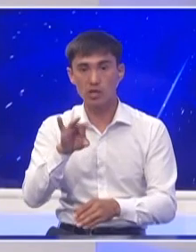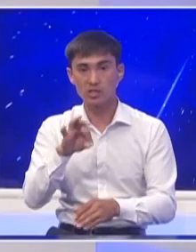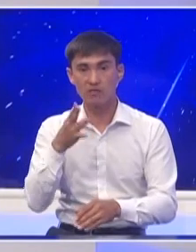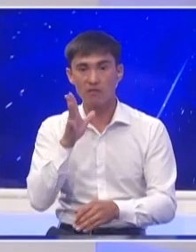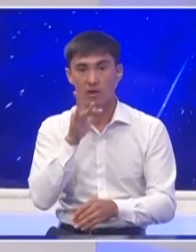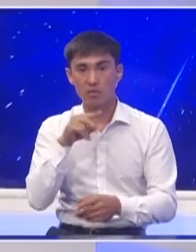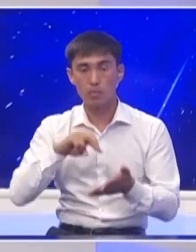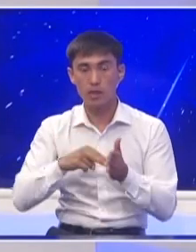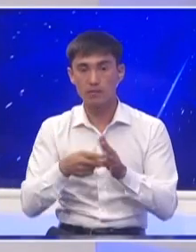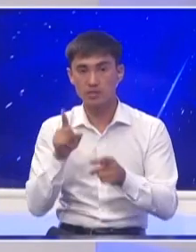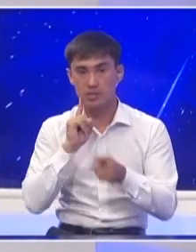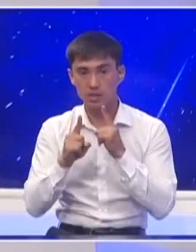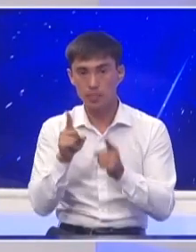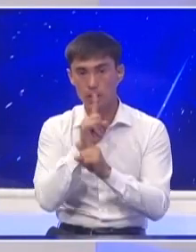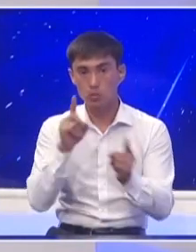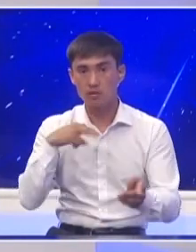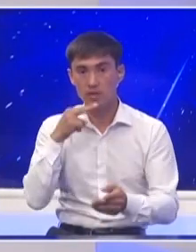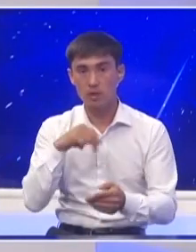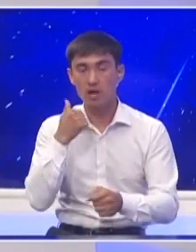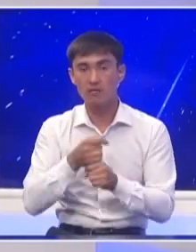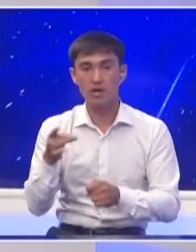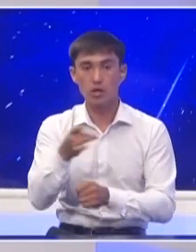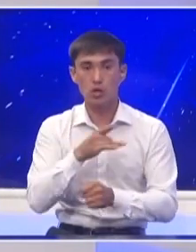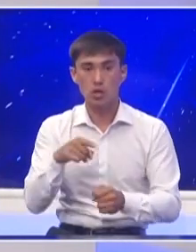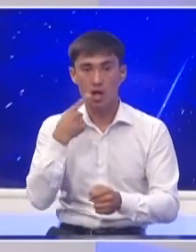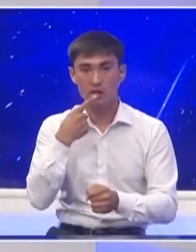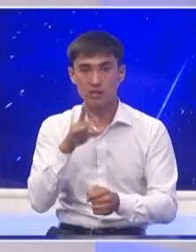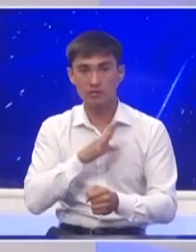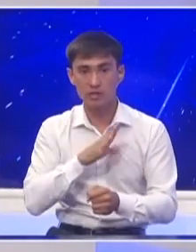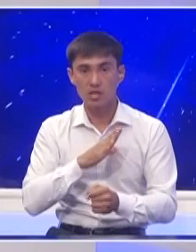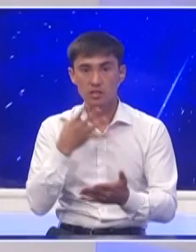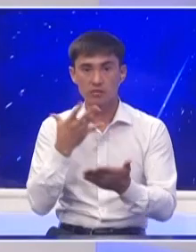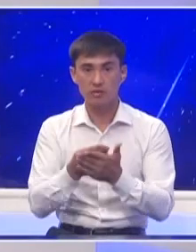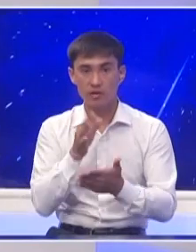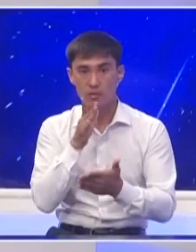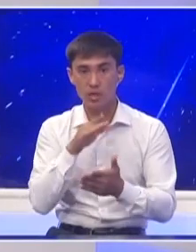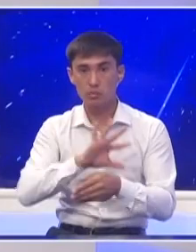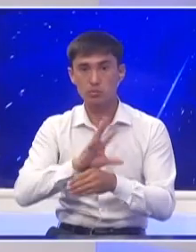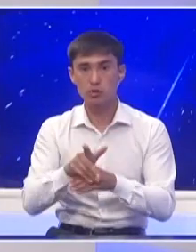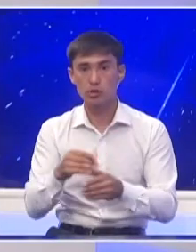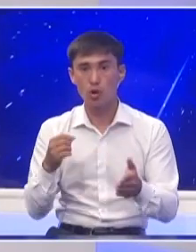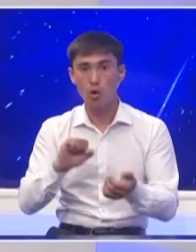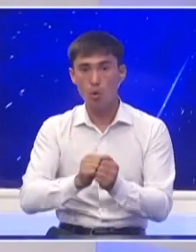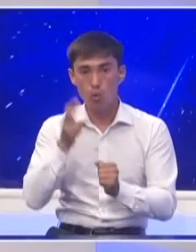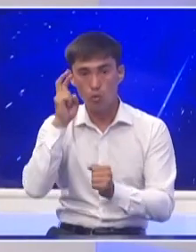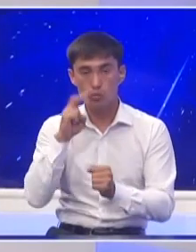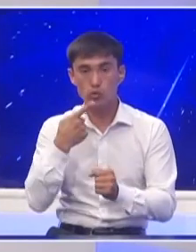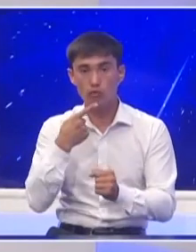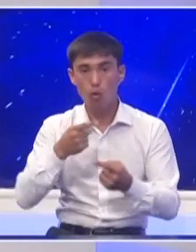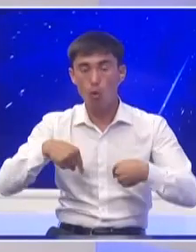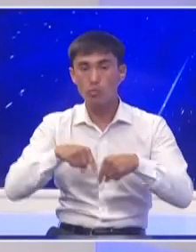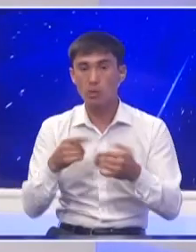во время планового заседания. Особое внимание глава региона отреагировал на своевременное обеспечение углем. К слову,